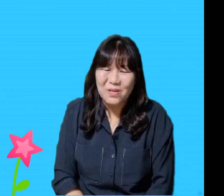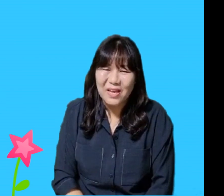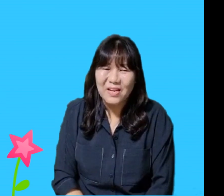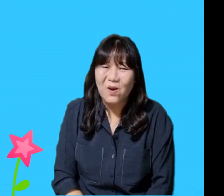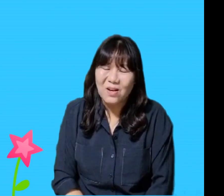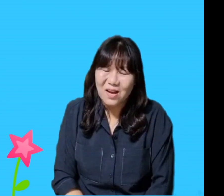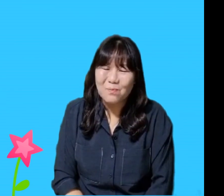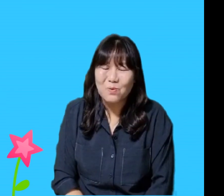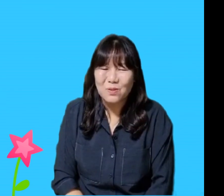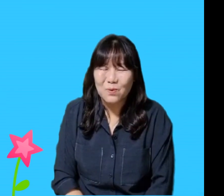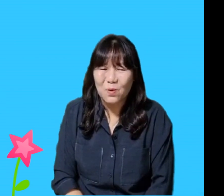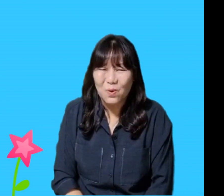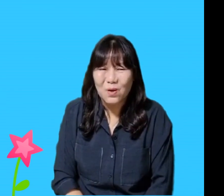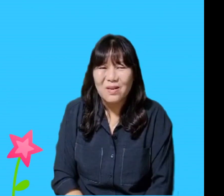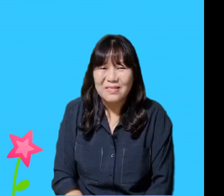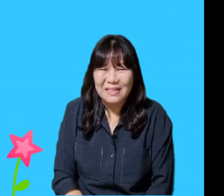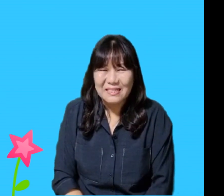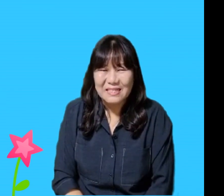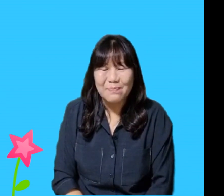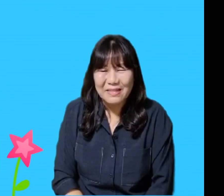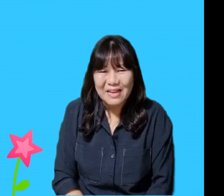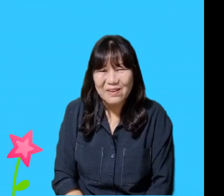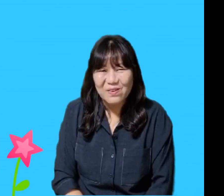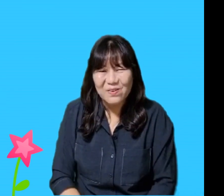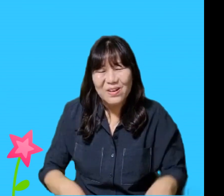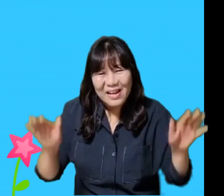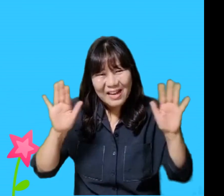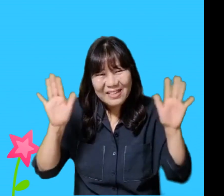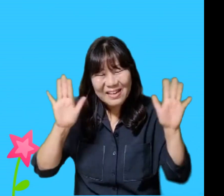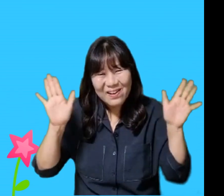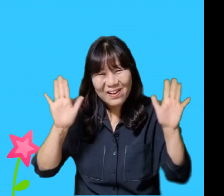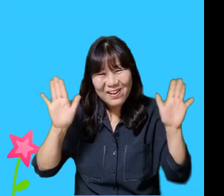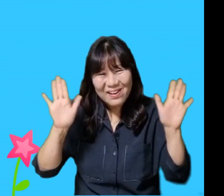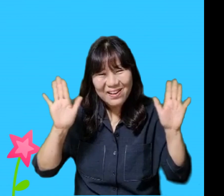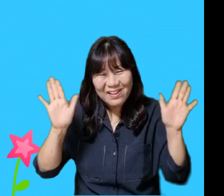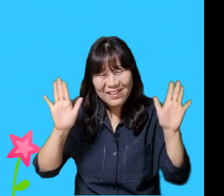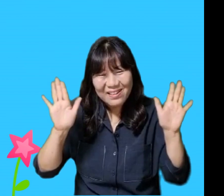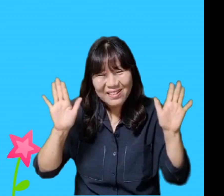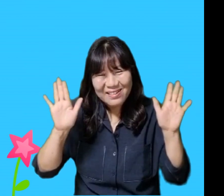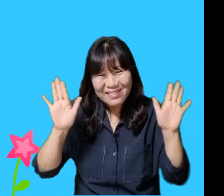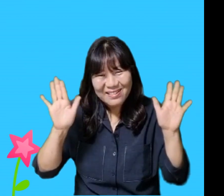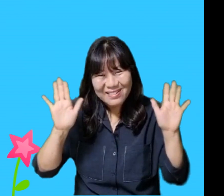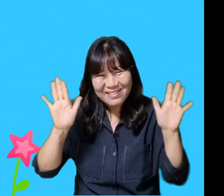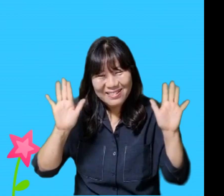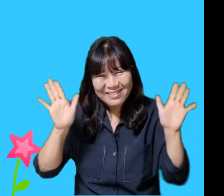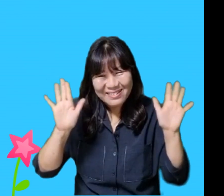다음 주에 건강한 모습으로 우리 만나요. 안녕.